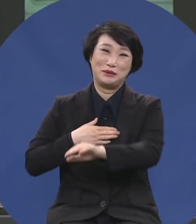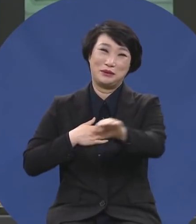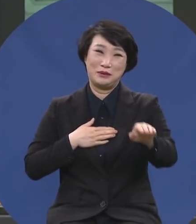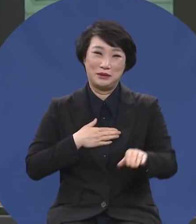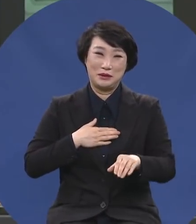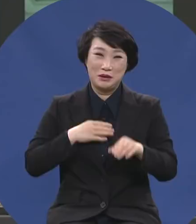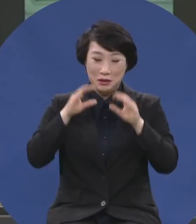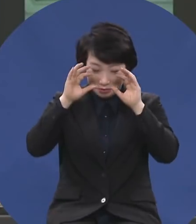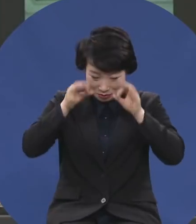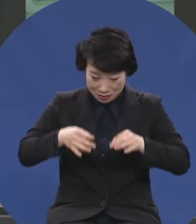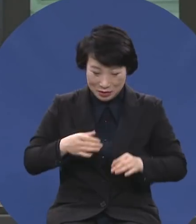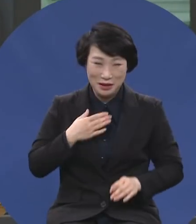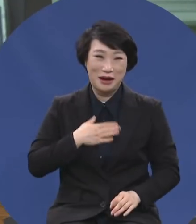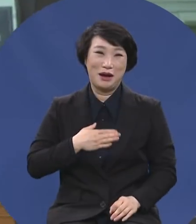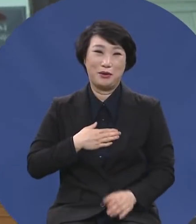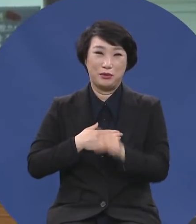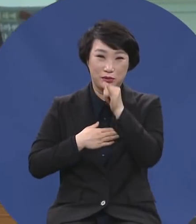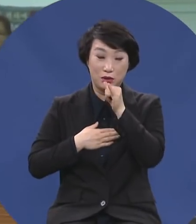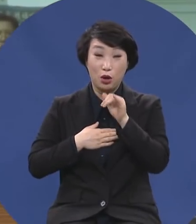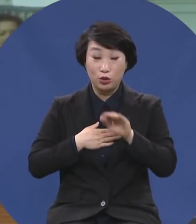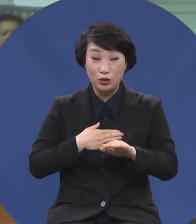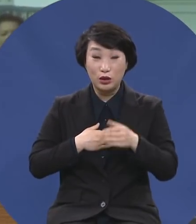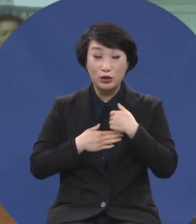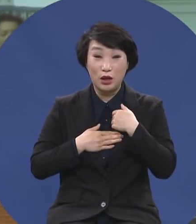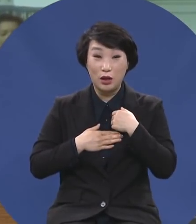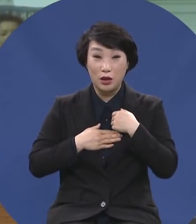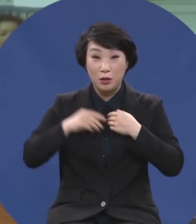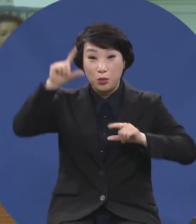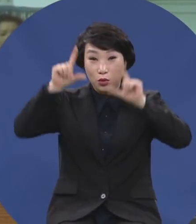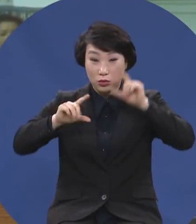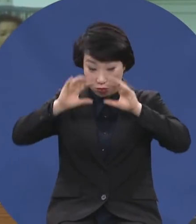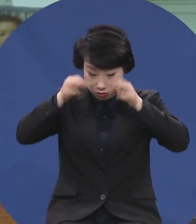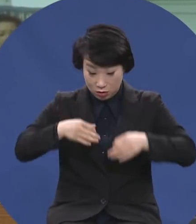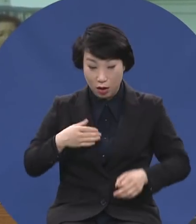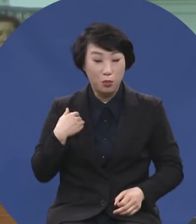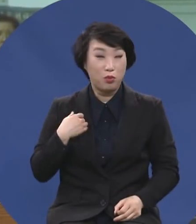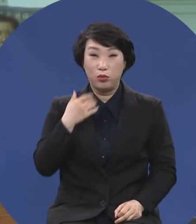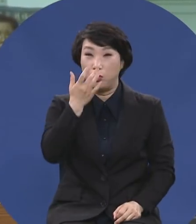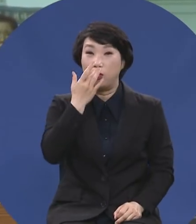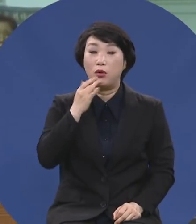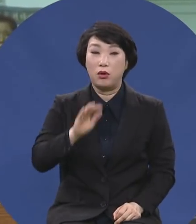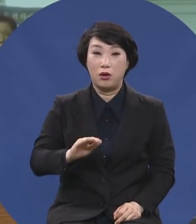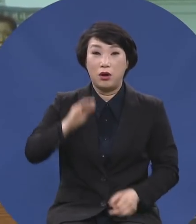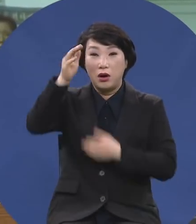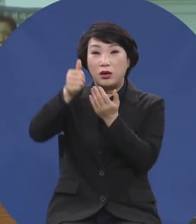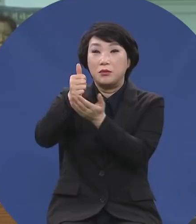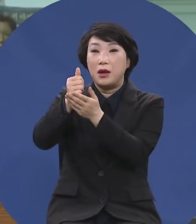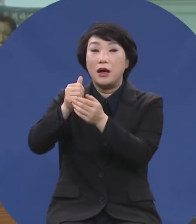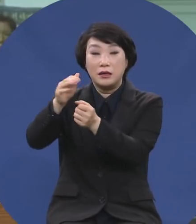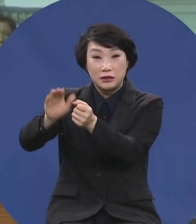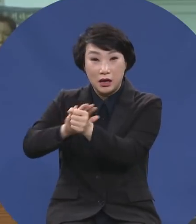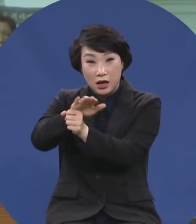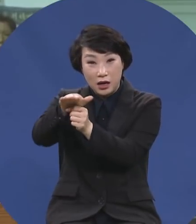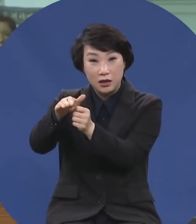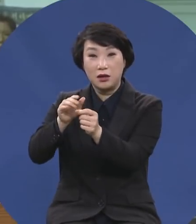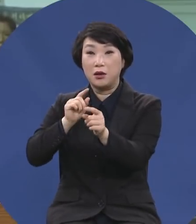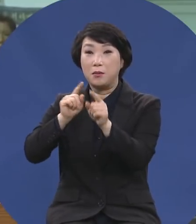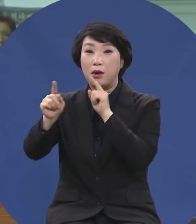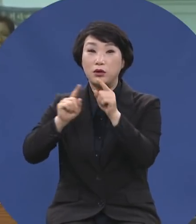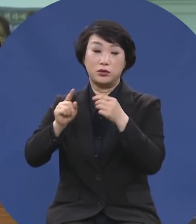훤히 보이는데도 자기 그 모습을 보지 못하면 하나님이 하신 사랑의